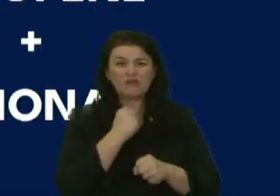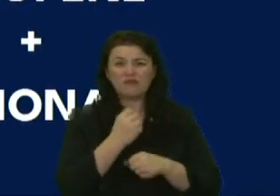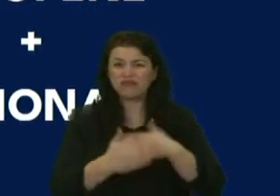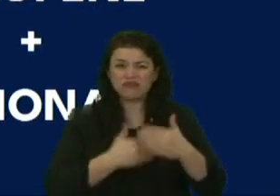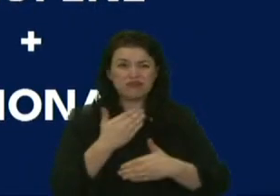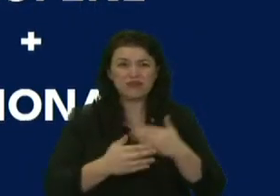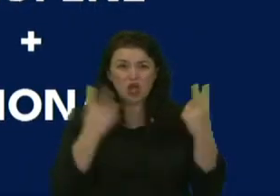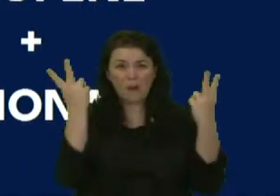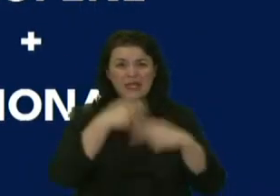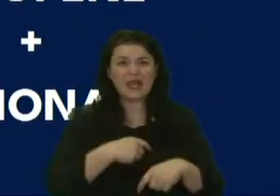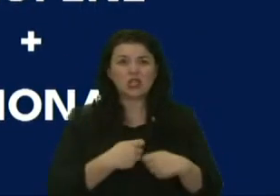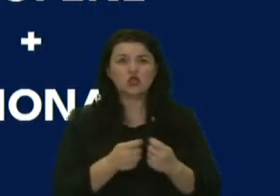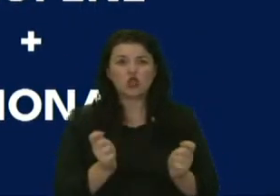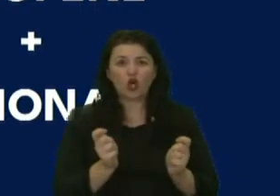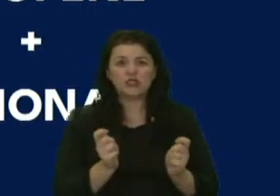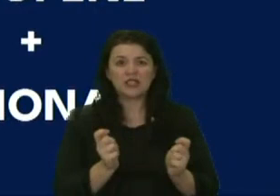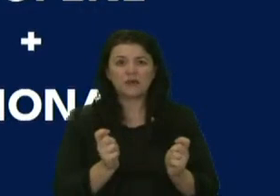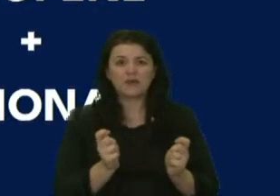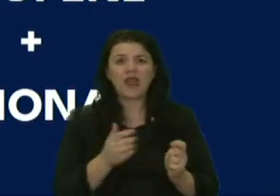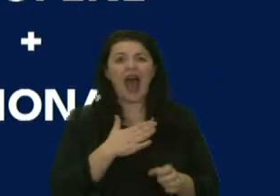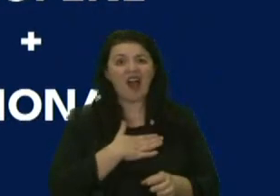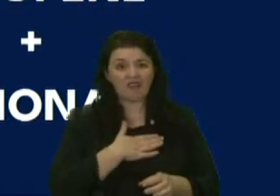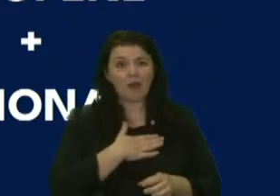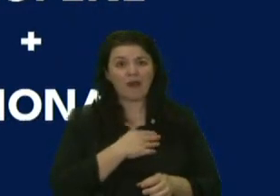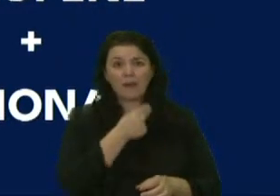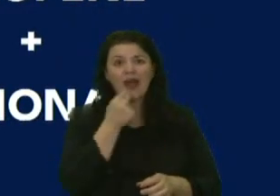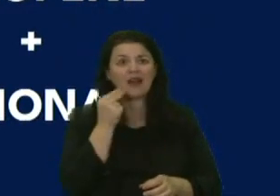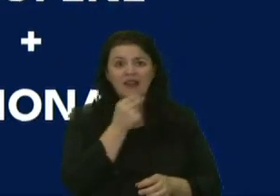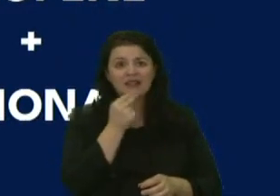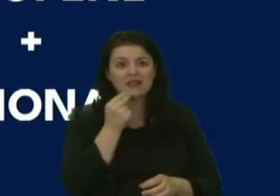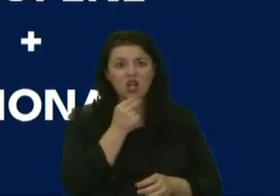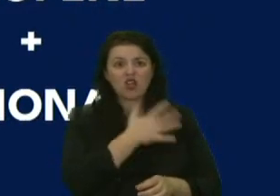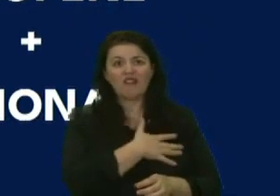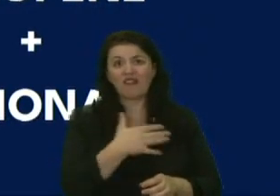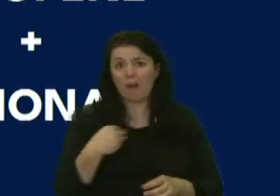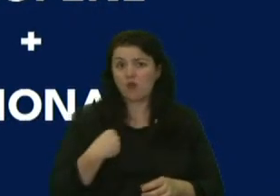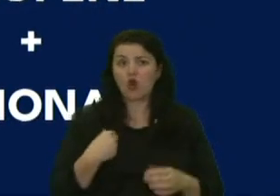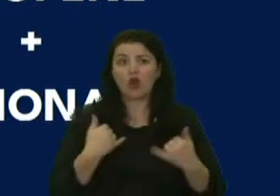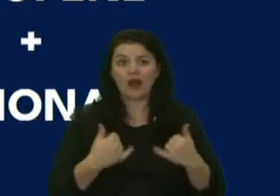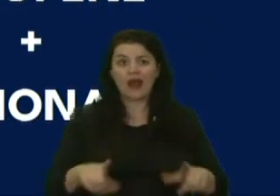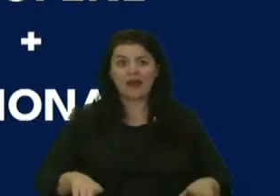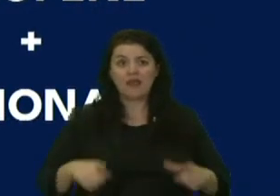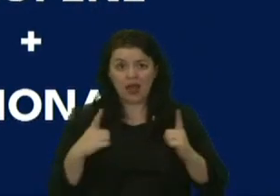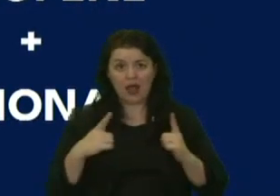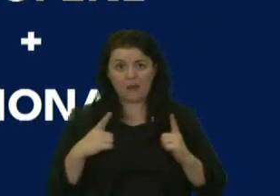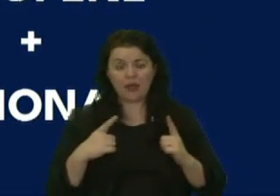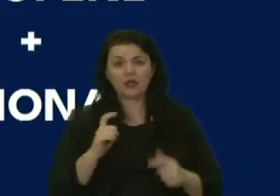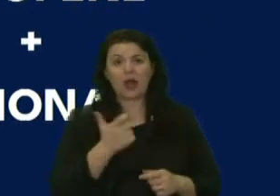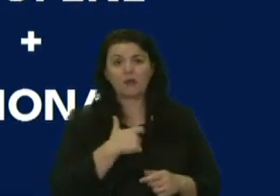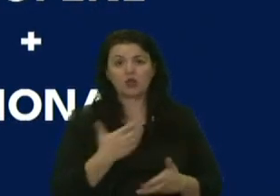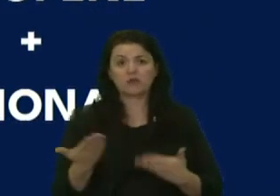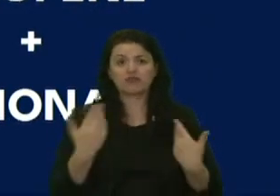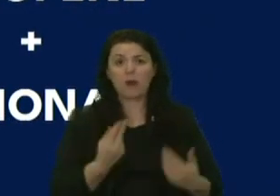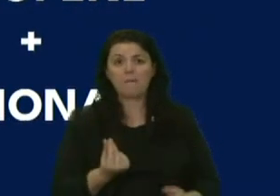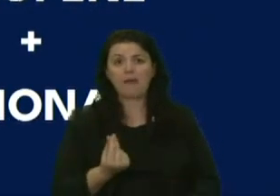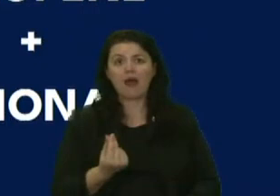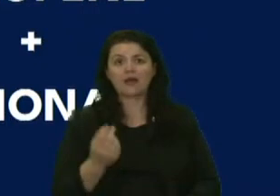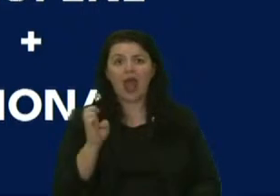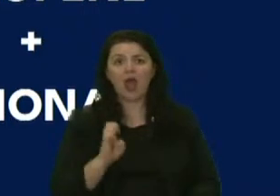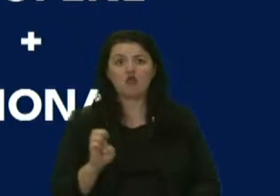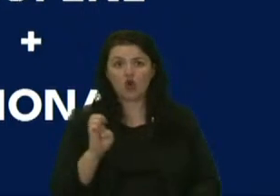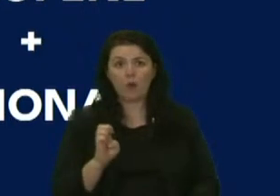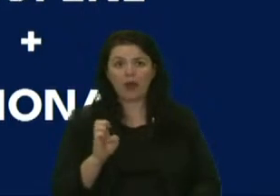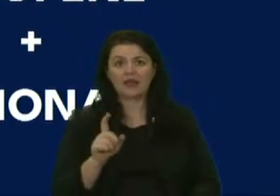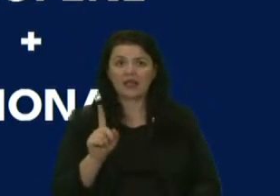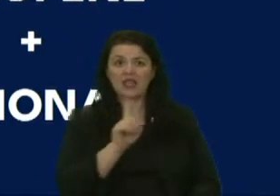am înțeles cu toții că avem acest avantaj al vremurilor în care trăim de a putea aduce bani europeni pentru că Europa